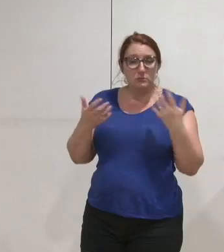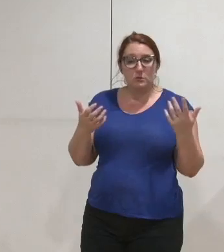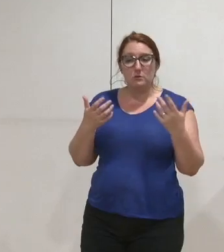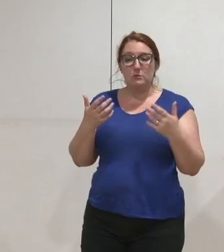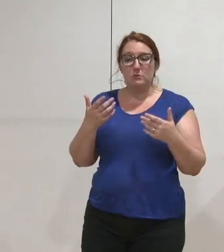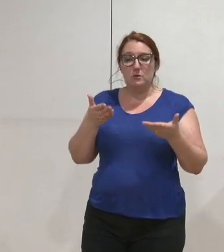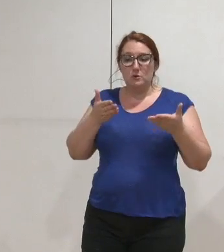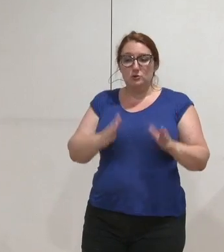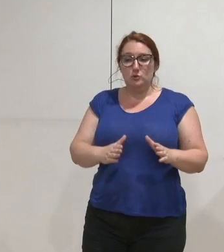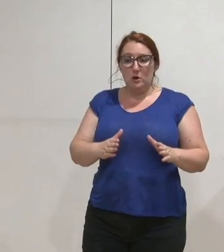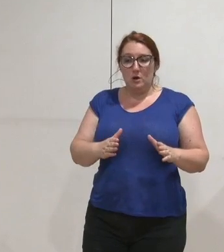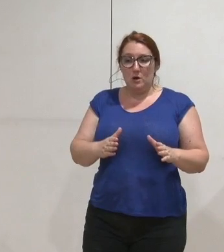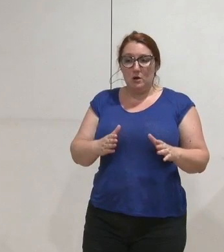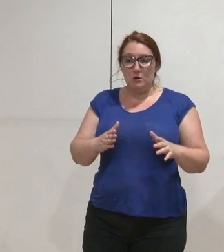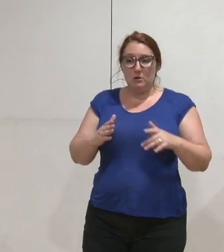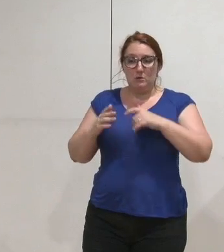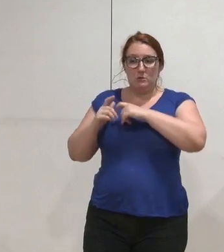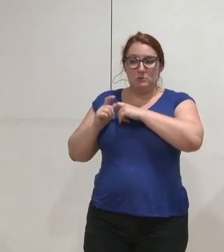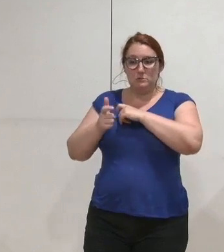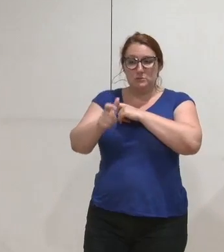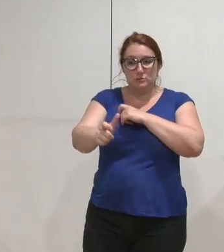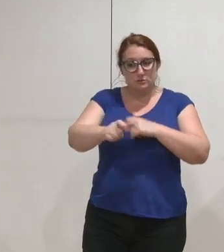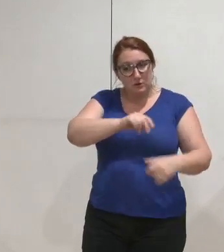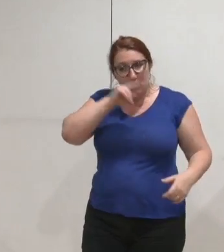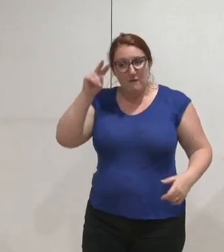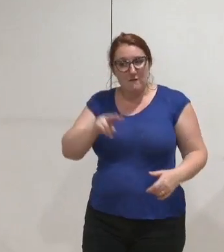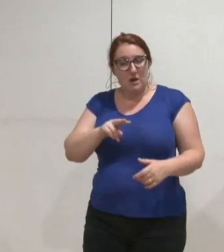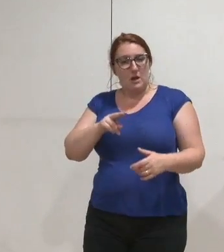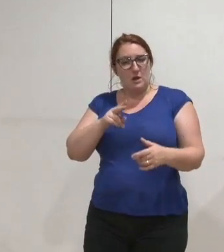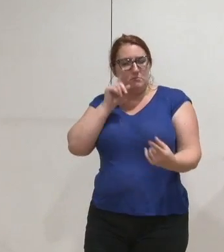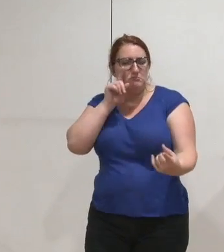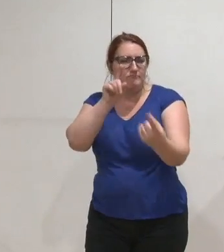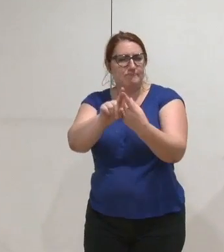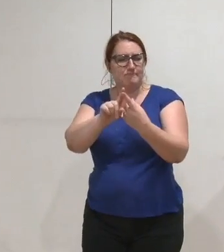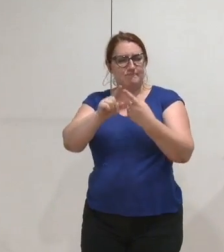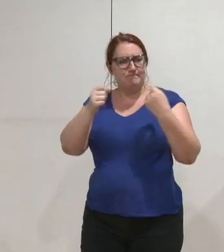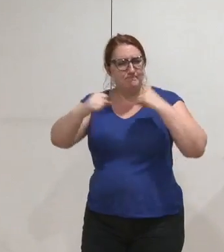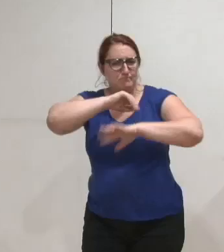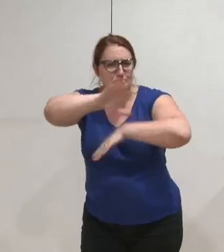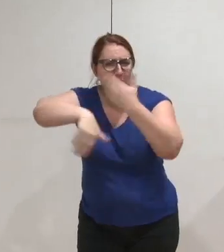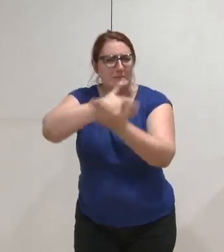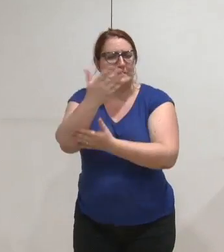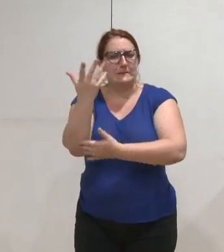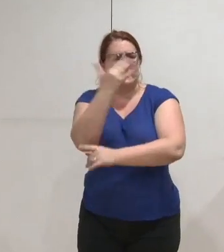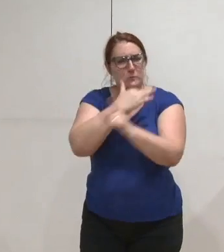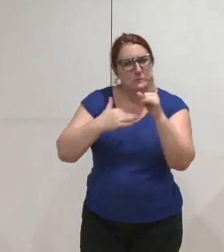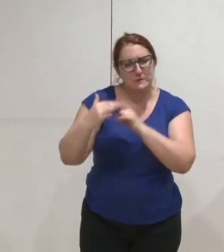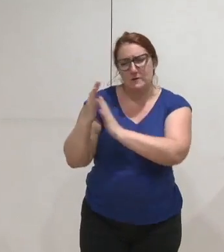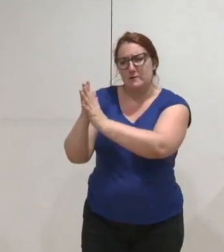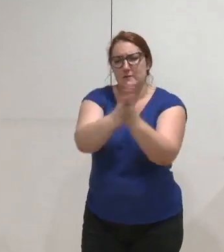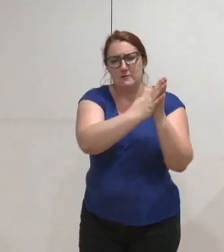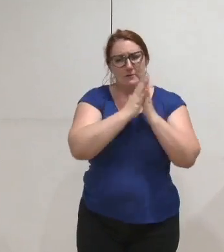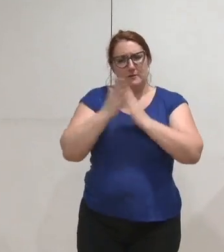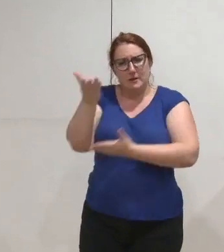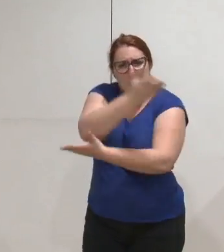qui mettent à mal un dispositif qui avait une réelle ambition de mixité sociale de rencontre entre habitants d'échange de pratique professionnell